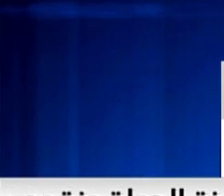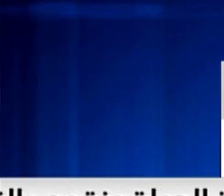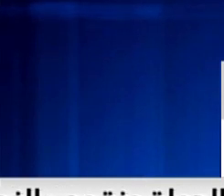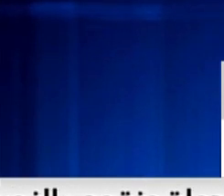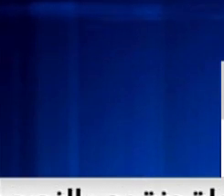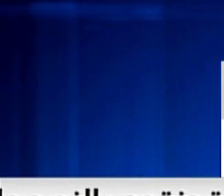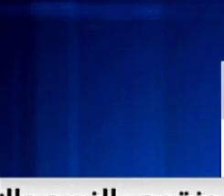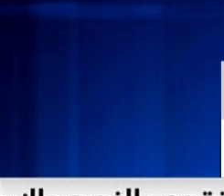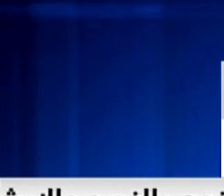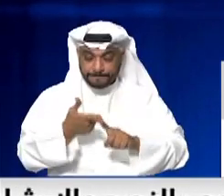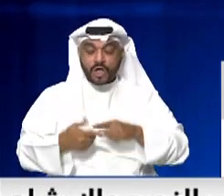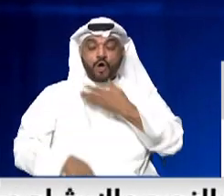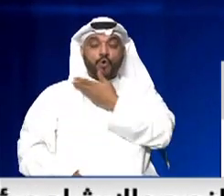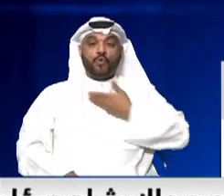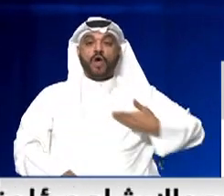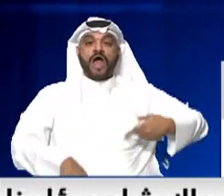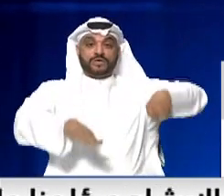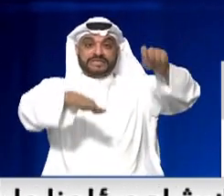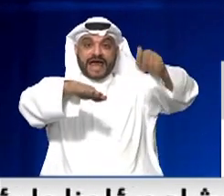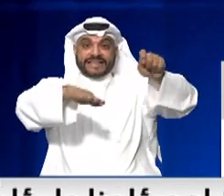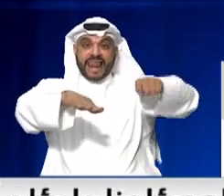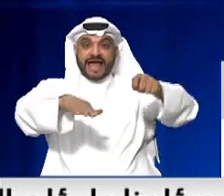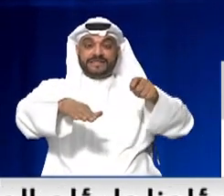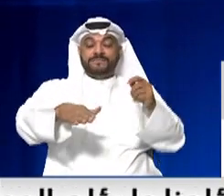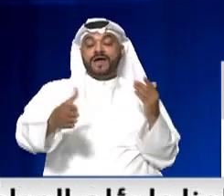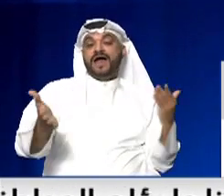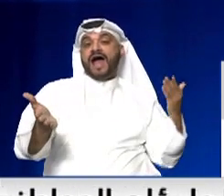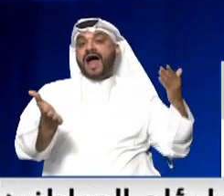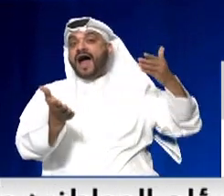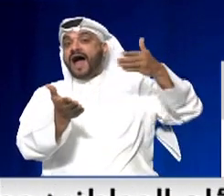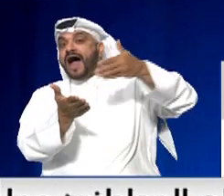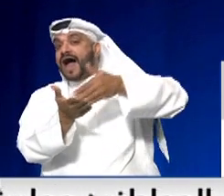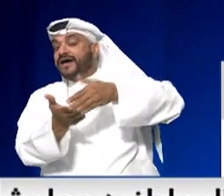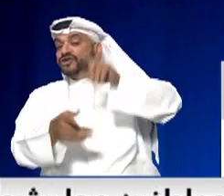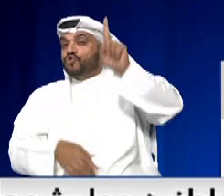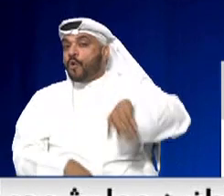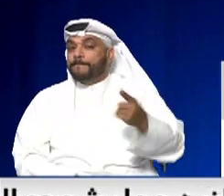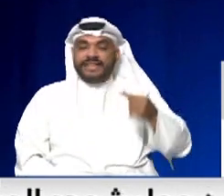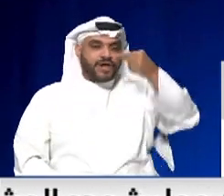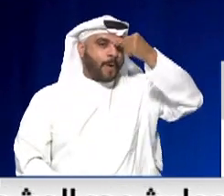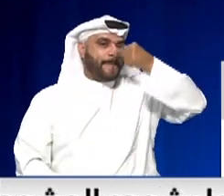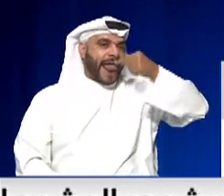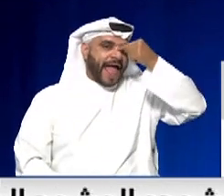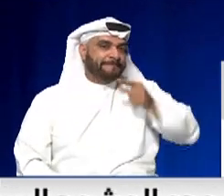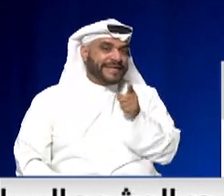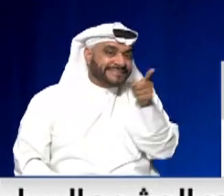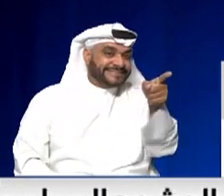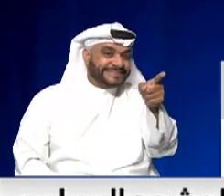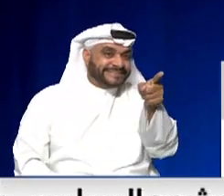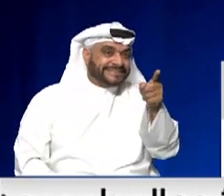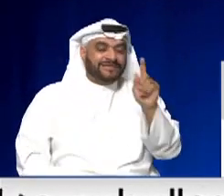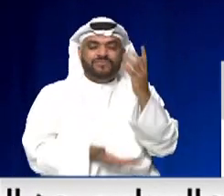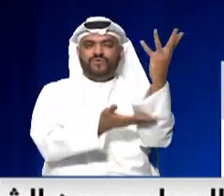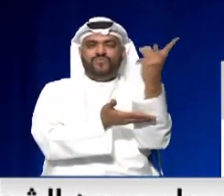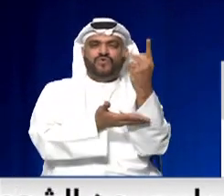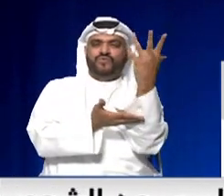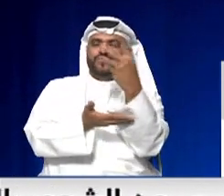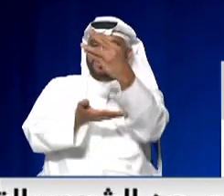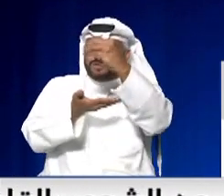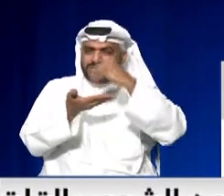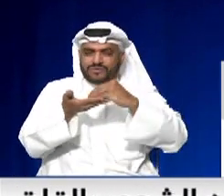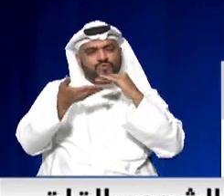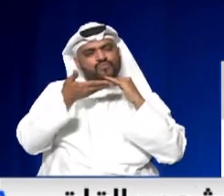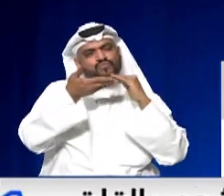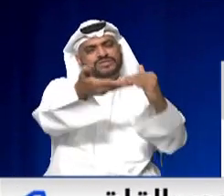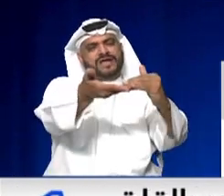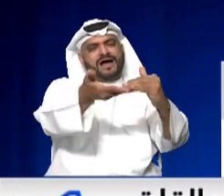يوم الخميس المقبل، وتستهدف الحملة سداد ديون العديد من الفئات المستحقة للمساعدة